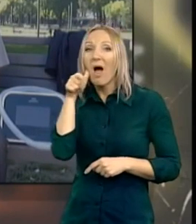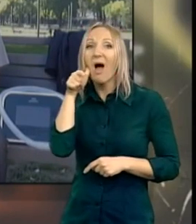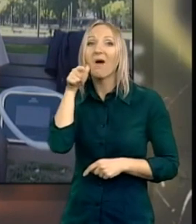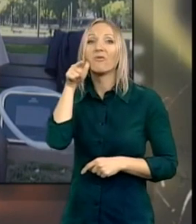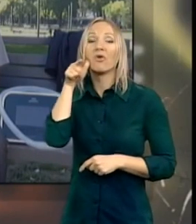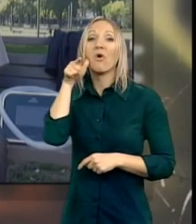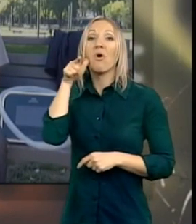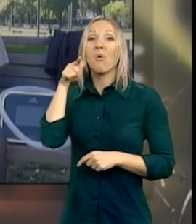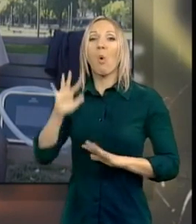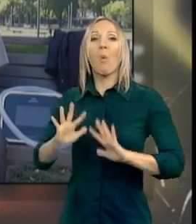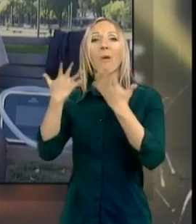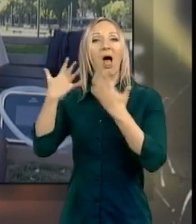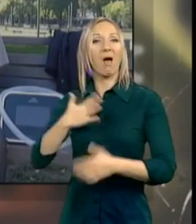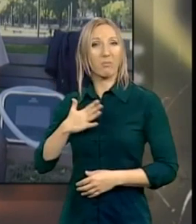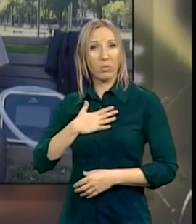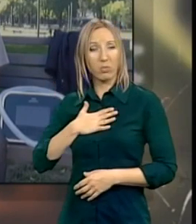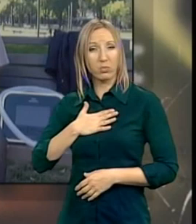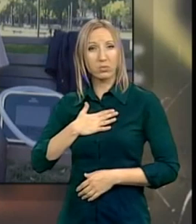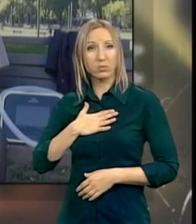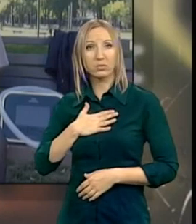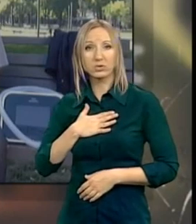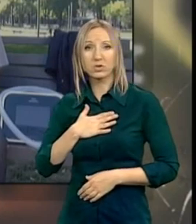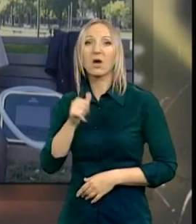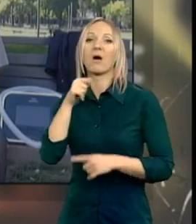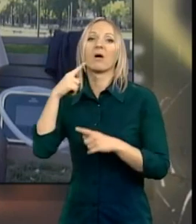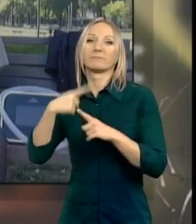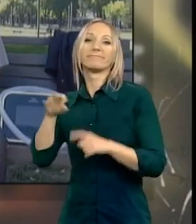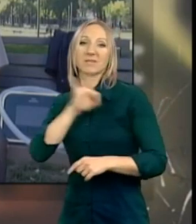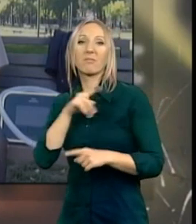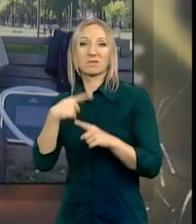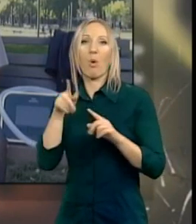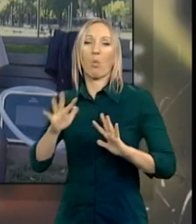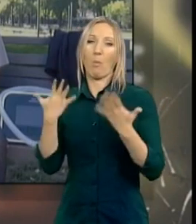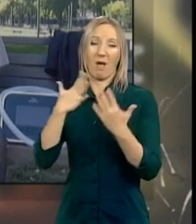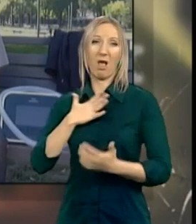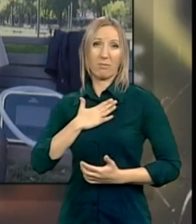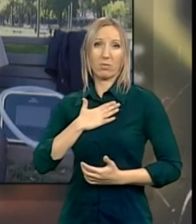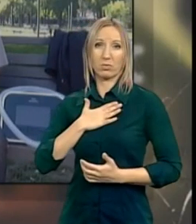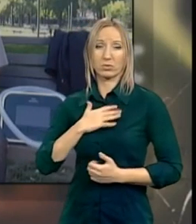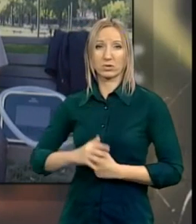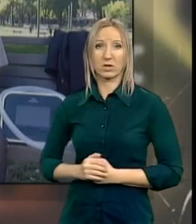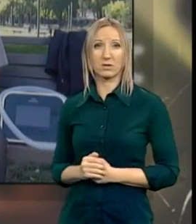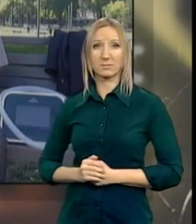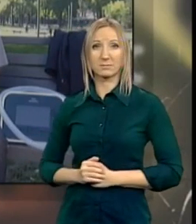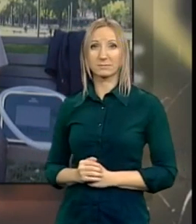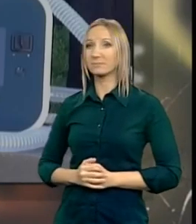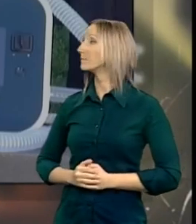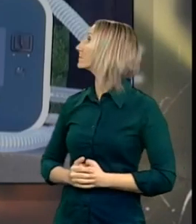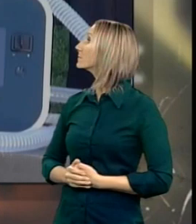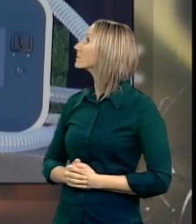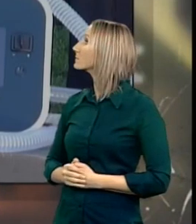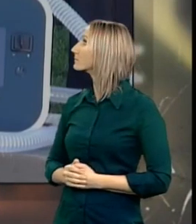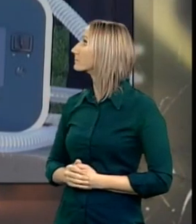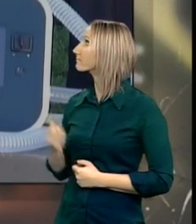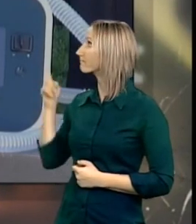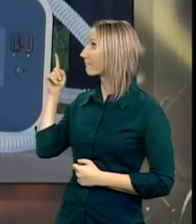su upale pluća i smrtnost je najčešće i najviše od upala pluća.